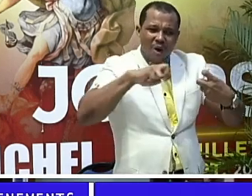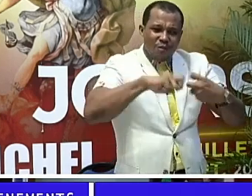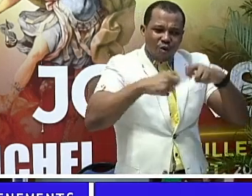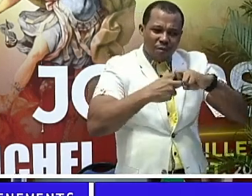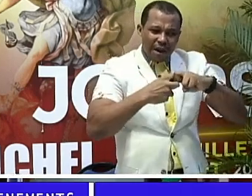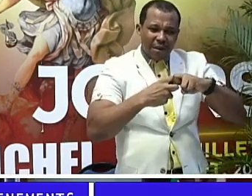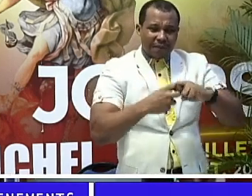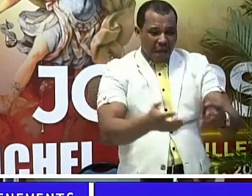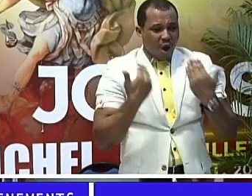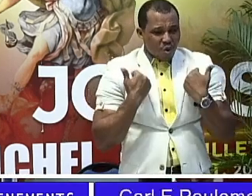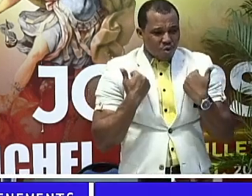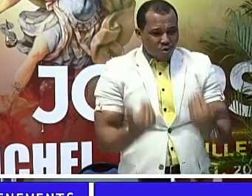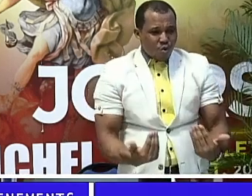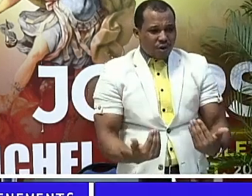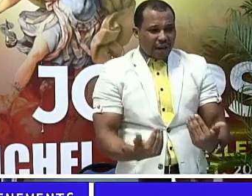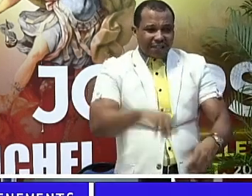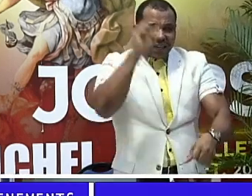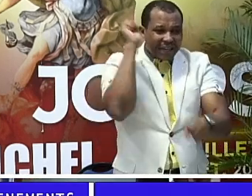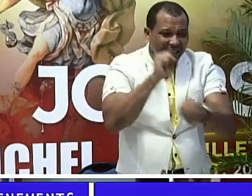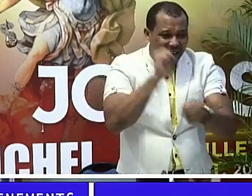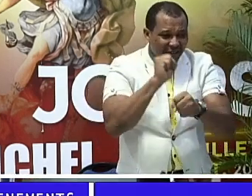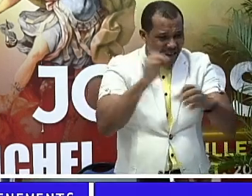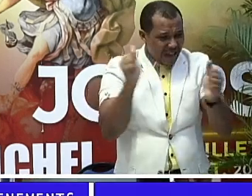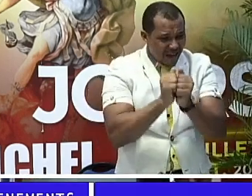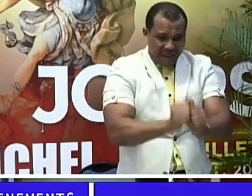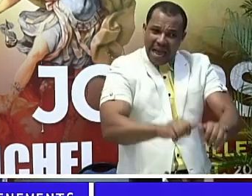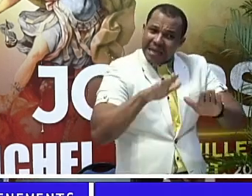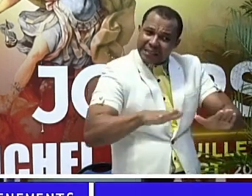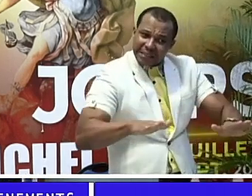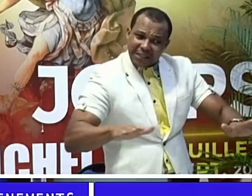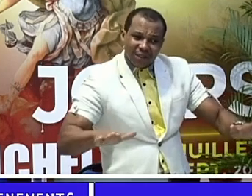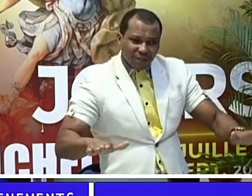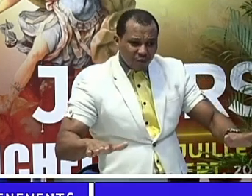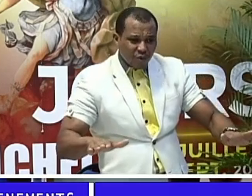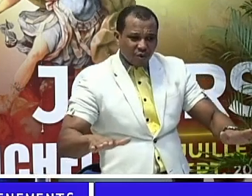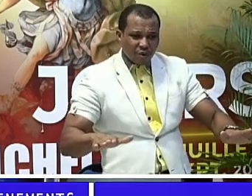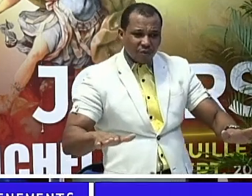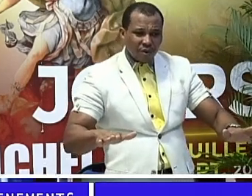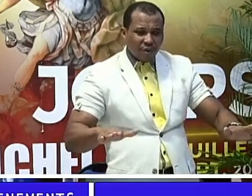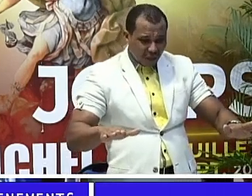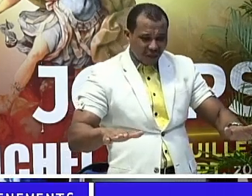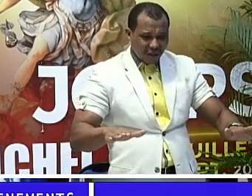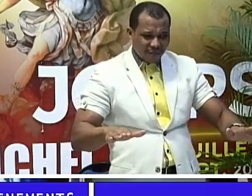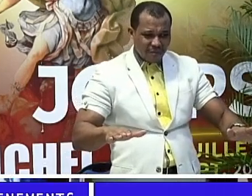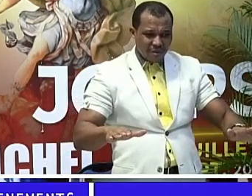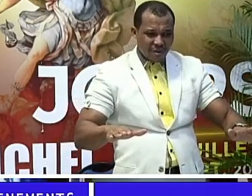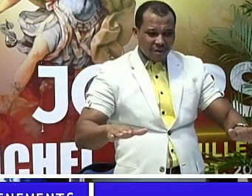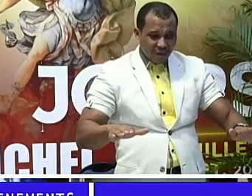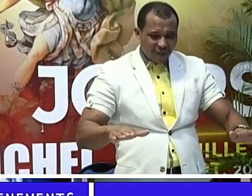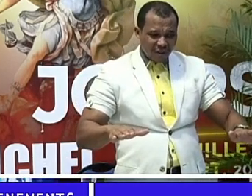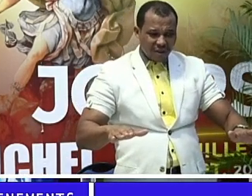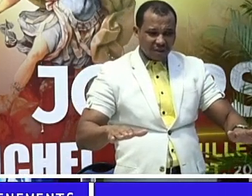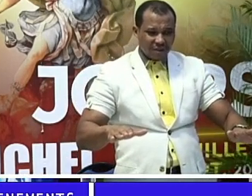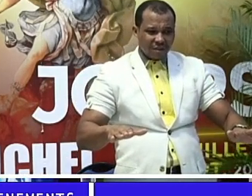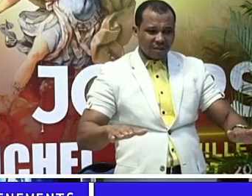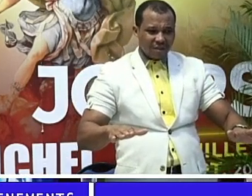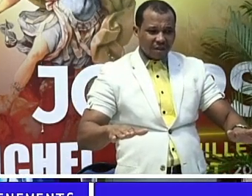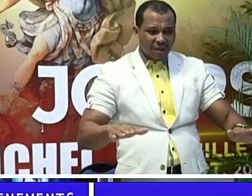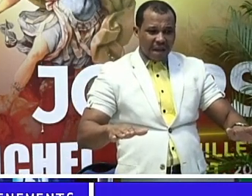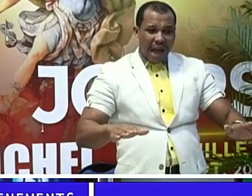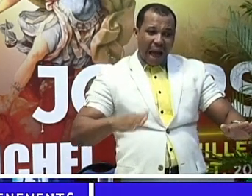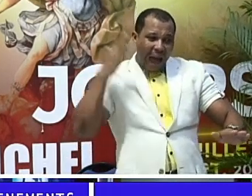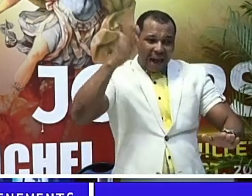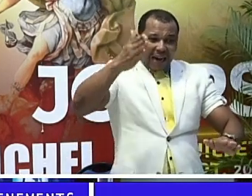depuis qu'on y a travaillé avec ti moun ki pipi ti yo pour pas reproduire dans 10 ans ça noue